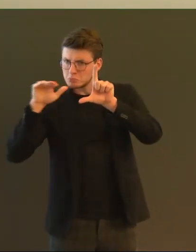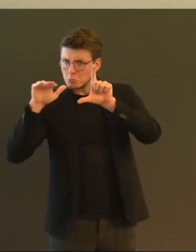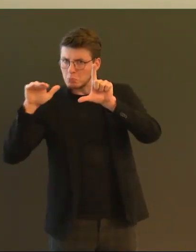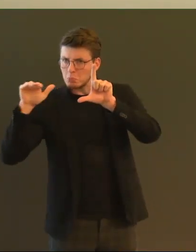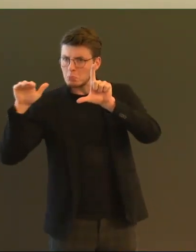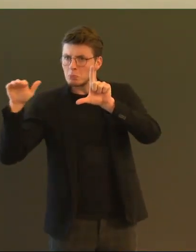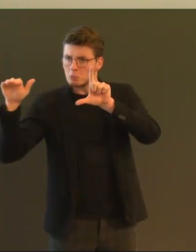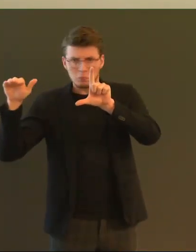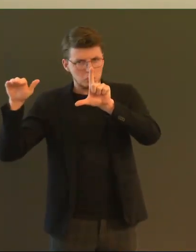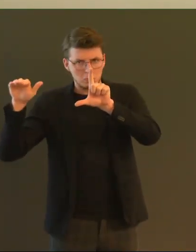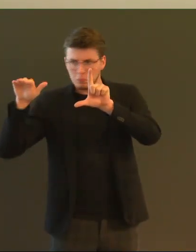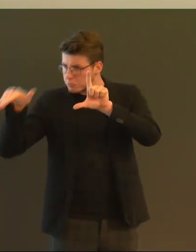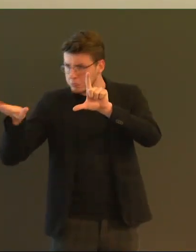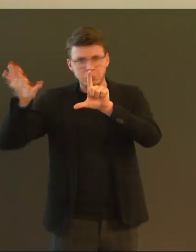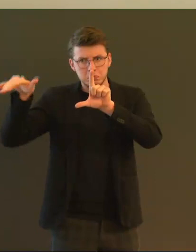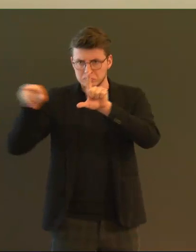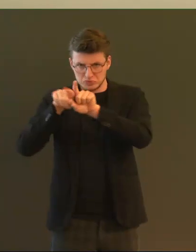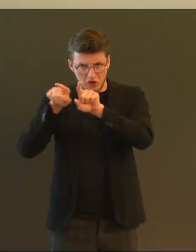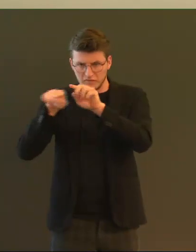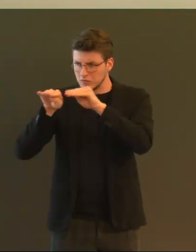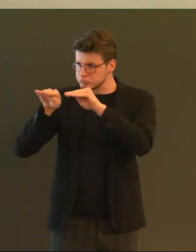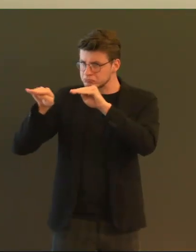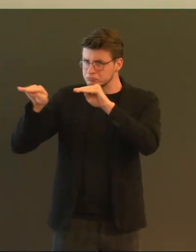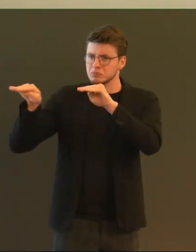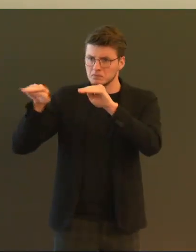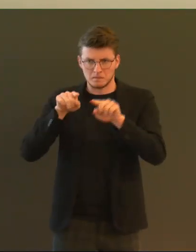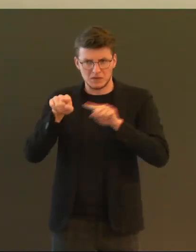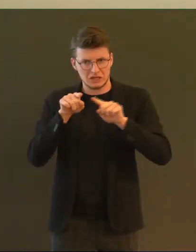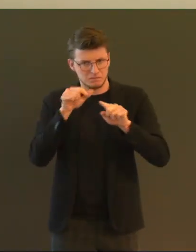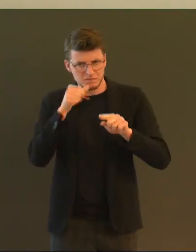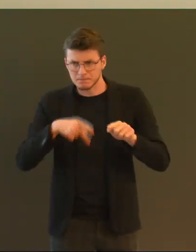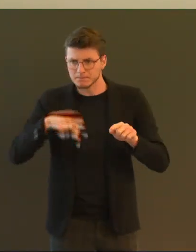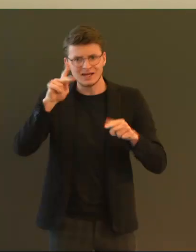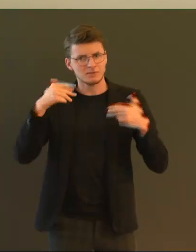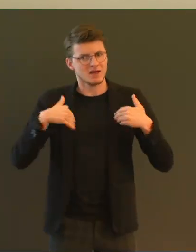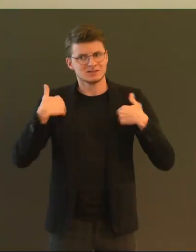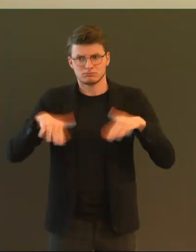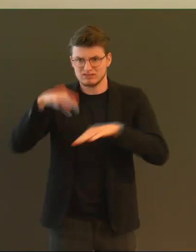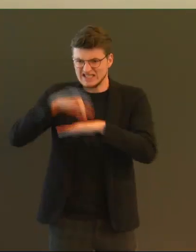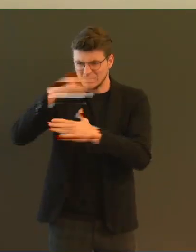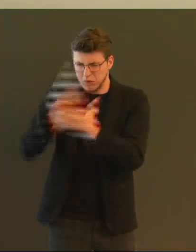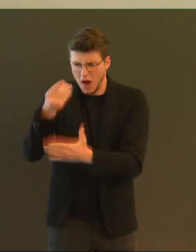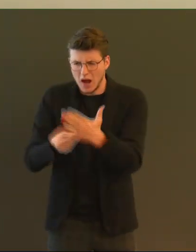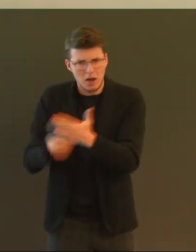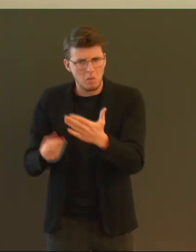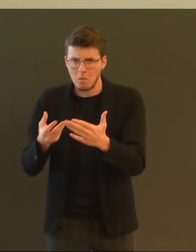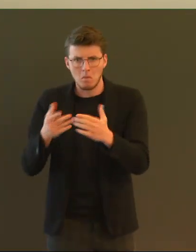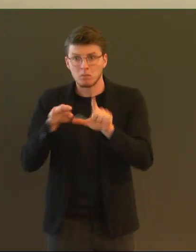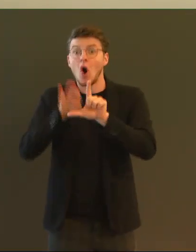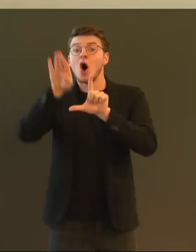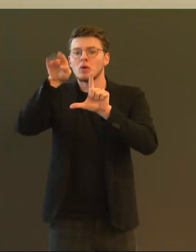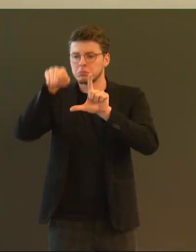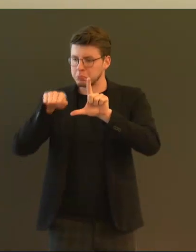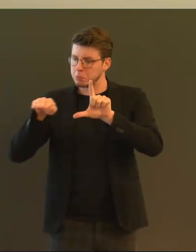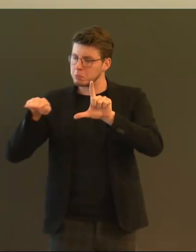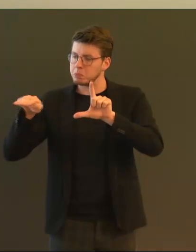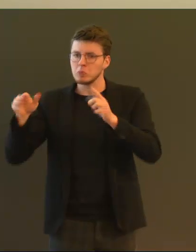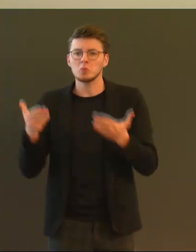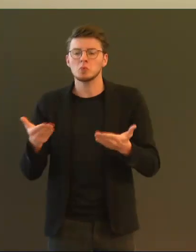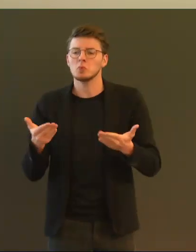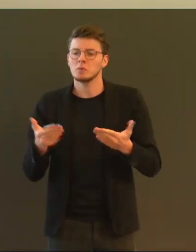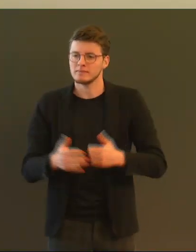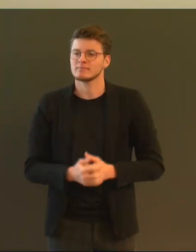meer ziekte is onder werknemers. Op de volgende figuur ziet u de evolutie van het